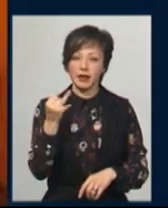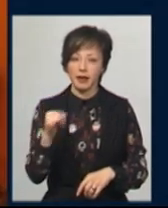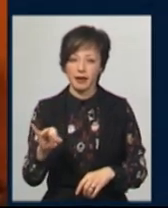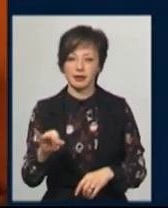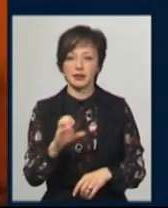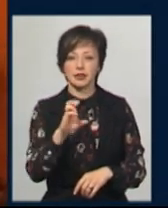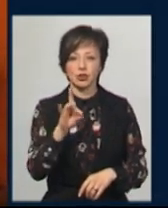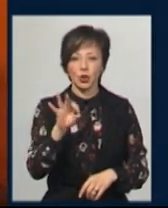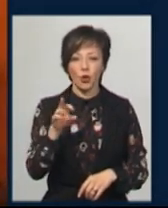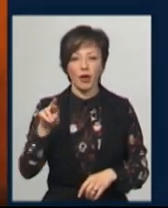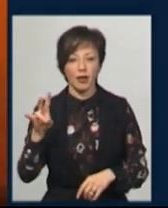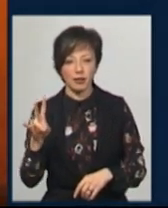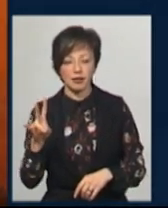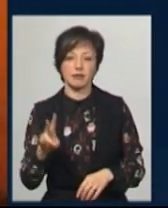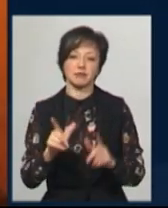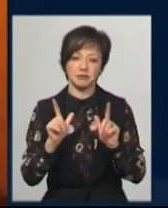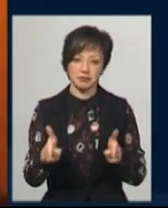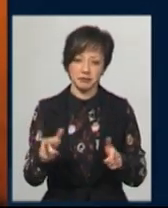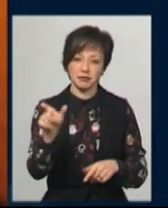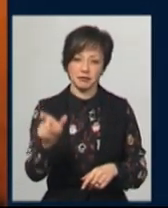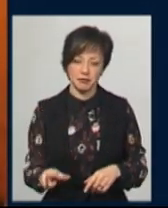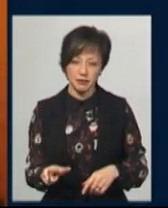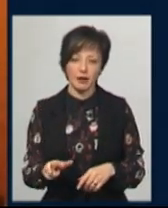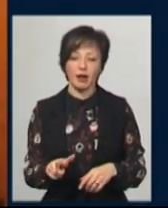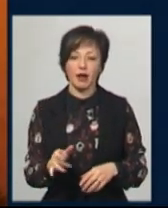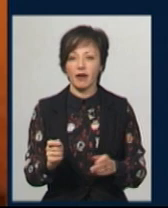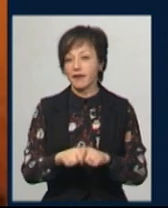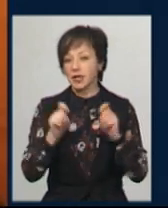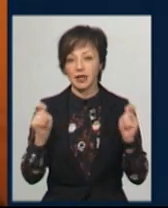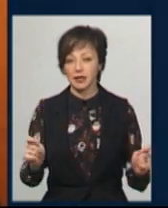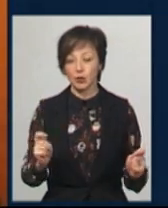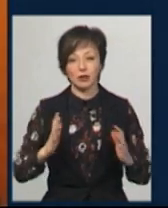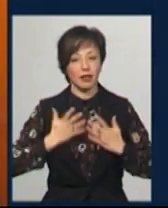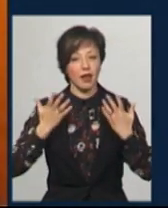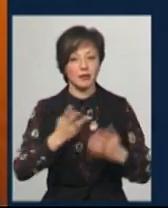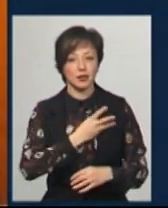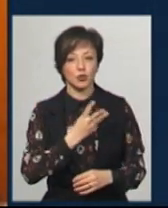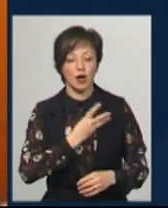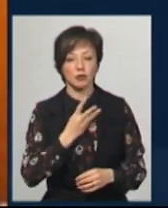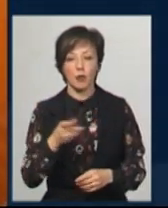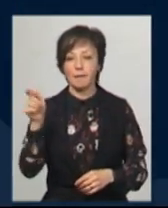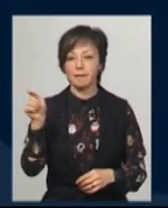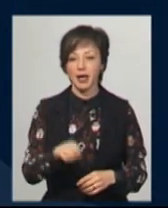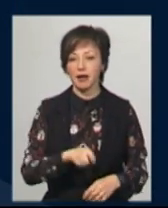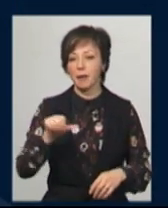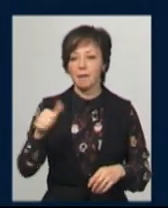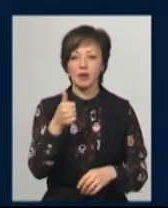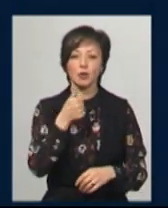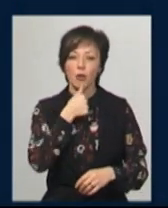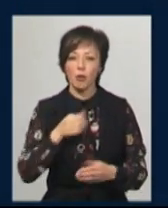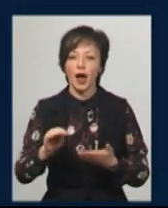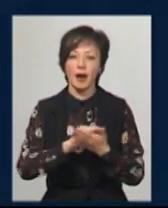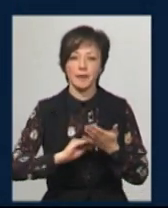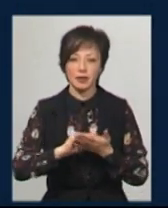Строян. Чоловік згодився, причому людина погодилась, причому відкрито, з натхненням та ентузіазмом. Приїхав на першу пробну репетицію, де ми